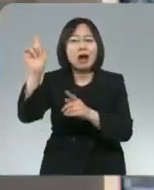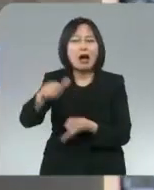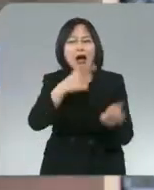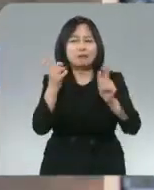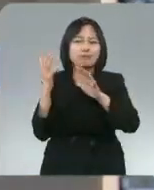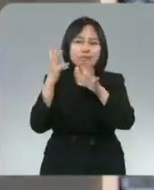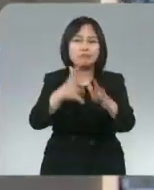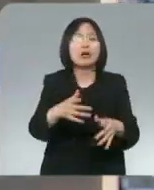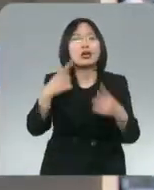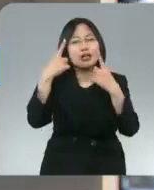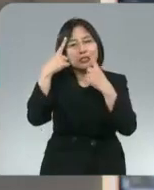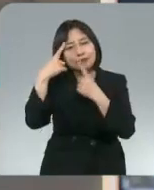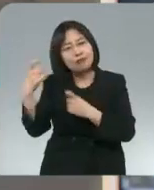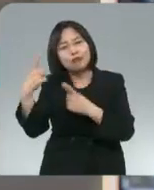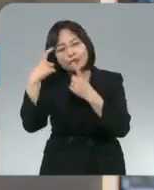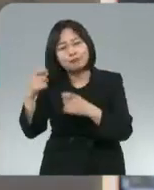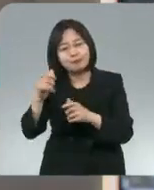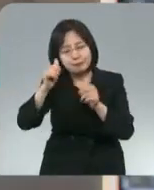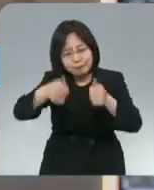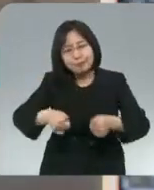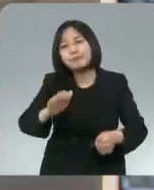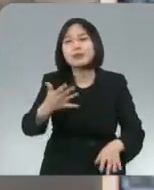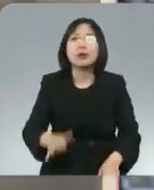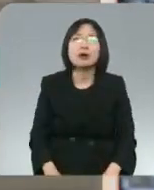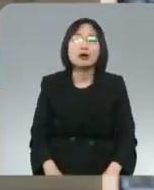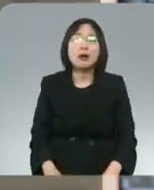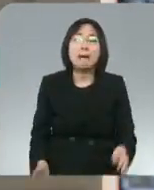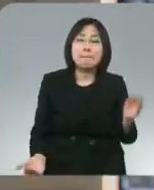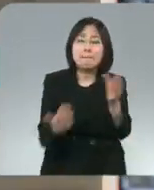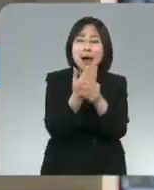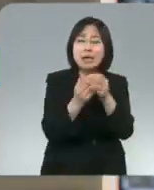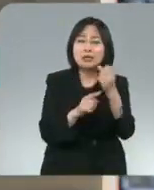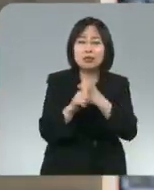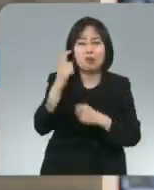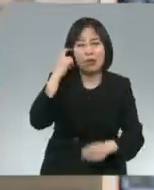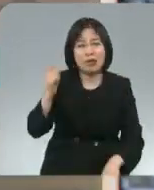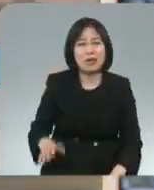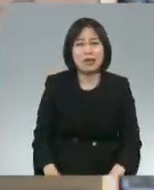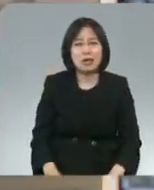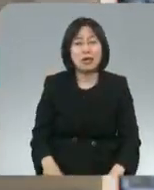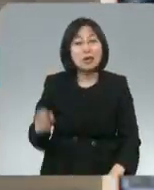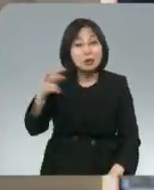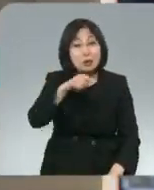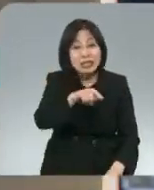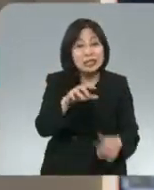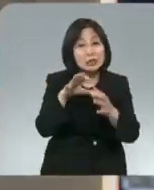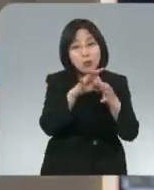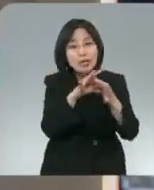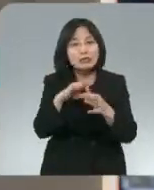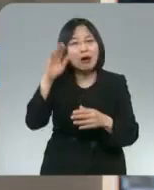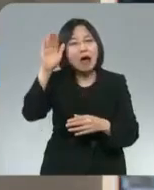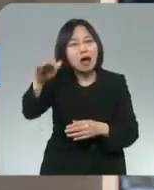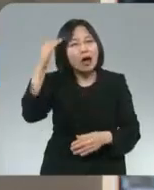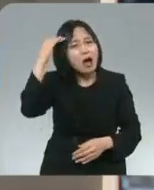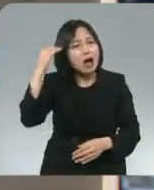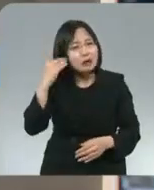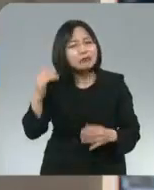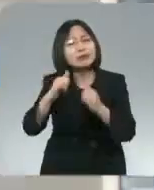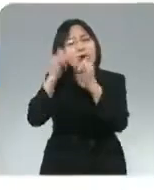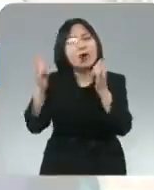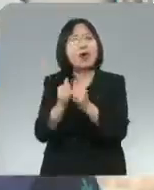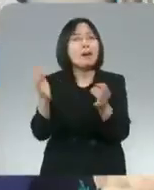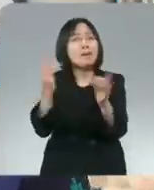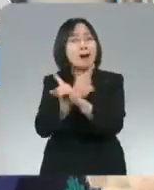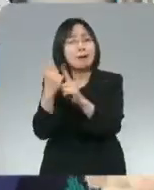dân về lời hứa ngày 16 tháng 04 đã tổ chức lễ thắp nến tưởng nhớ 304 nạn nhân thiệt mạng tại không gian Thử nghiệm tàu xe hơi